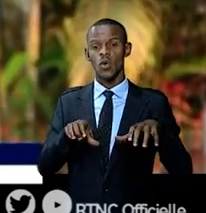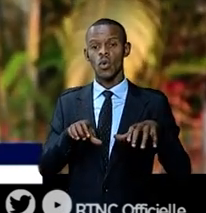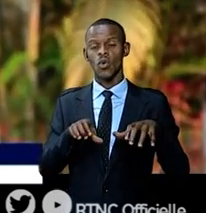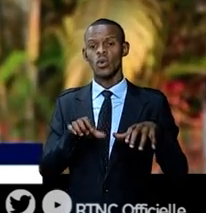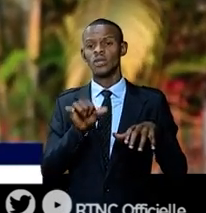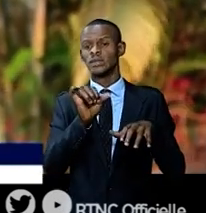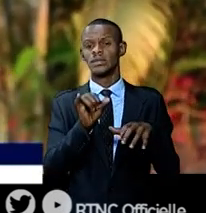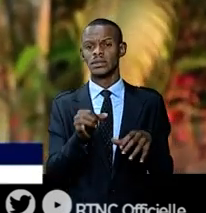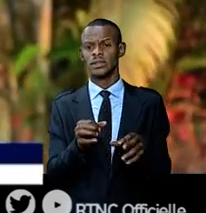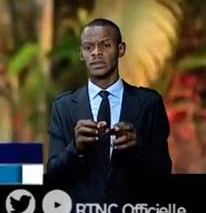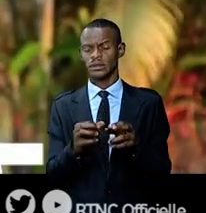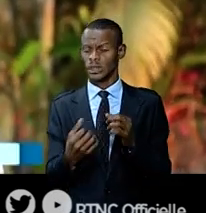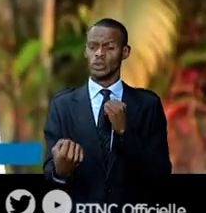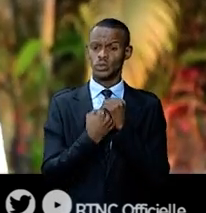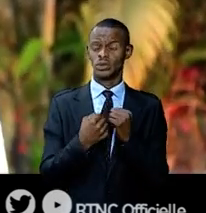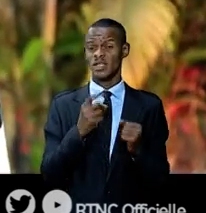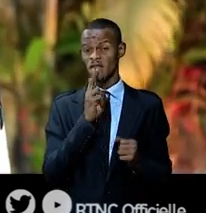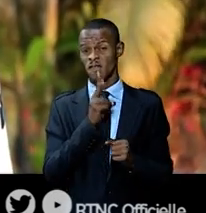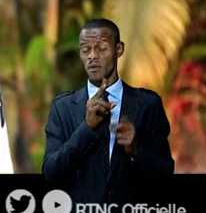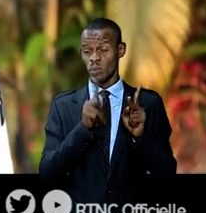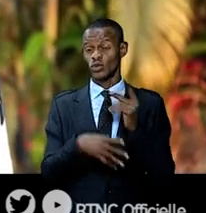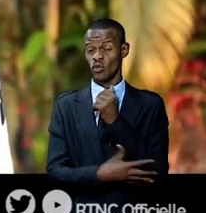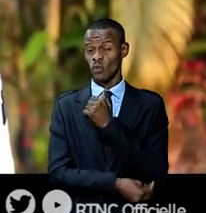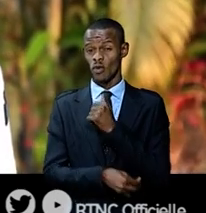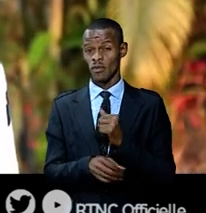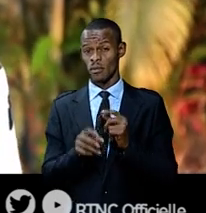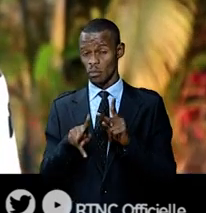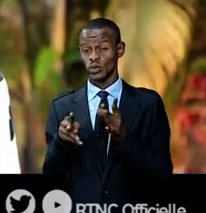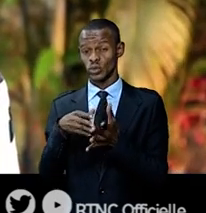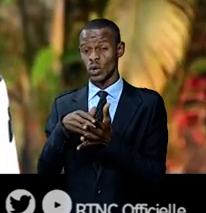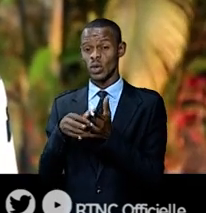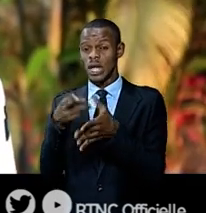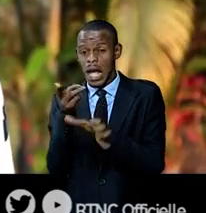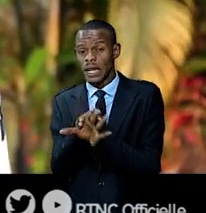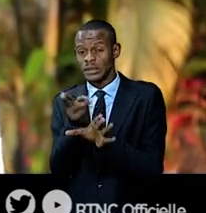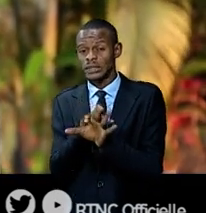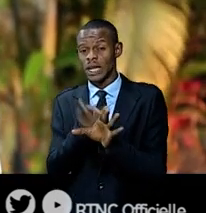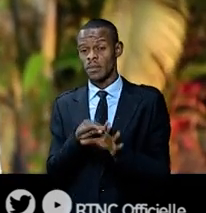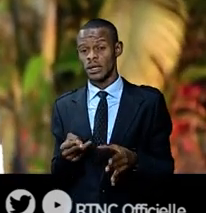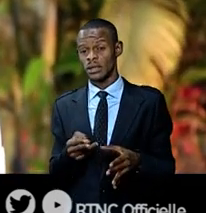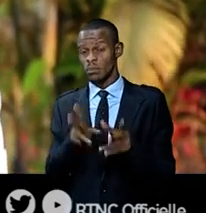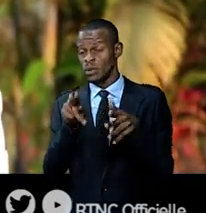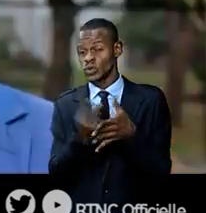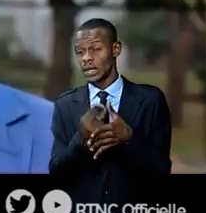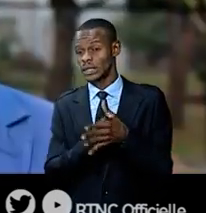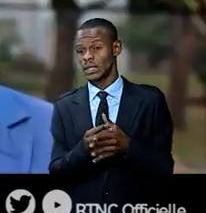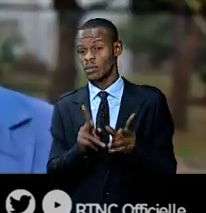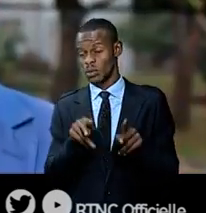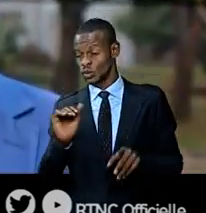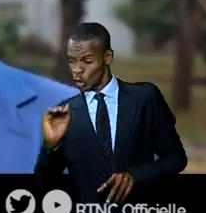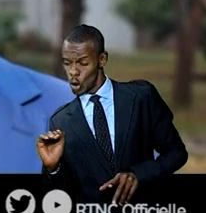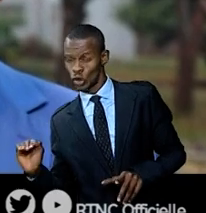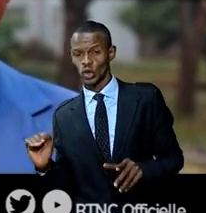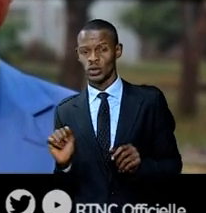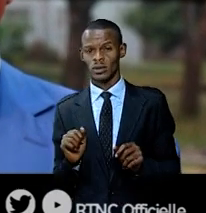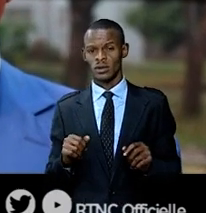du vulnérable, de la personne vivant avec handicap, de la personne ici des peuples autochtones. Pour nous, ça a